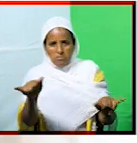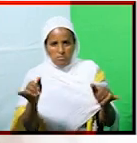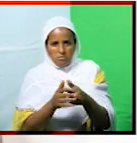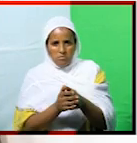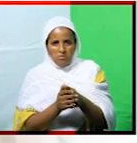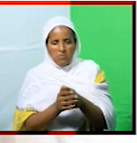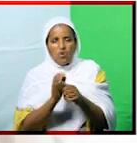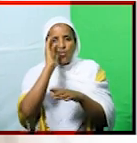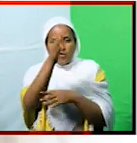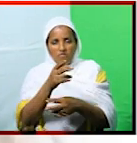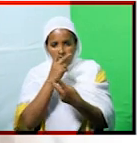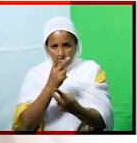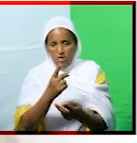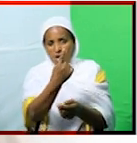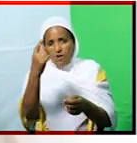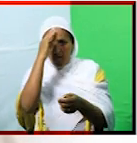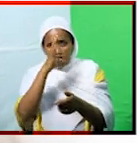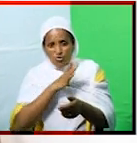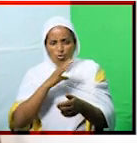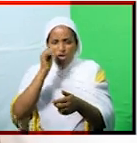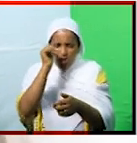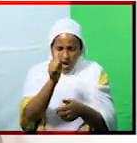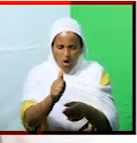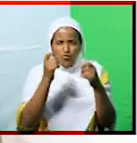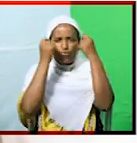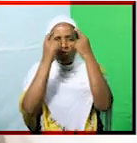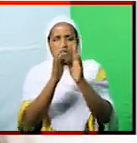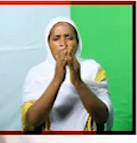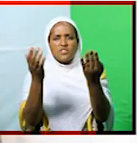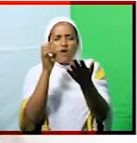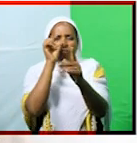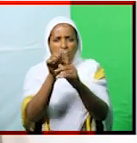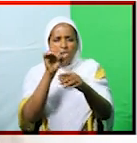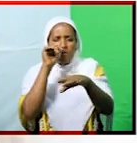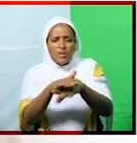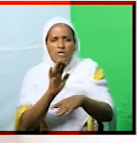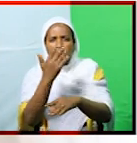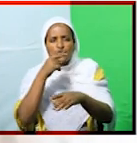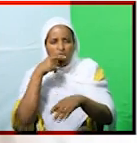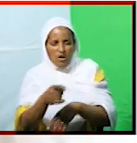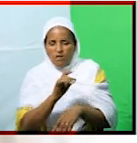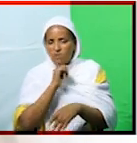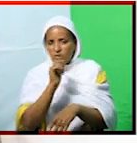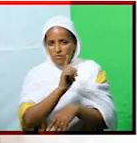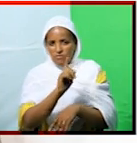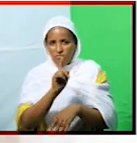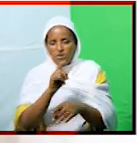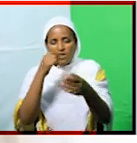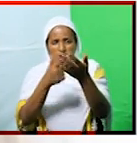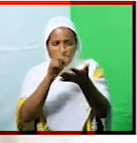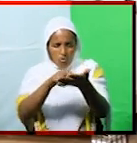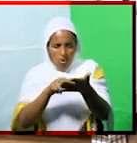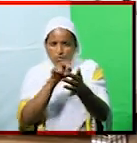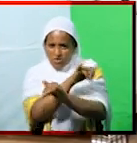ልብ ወለድ ነው። አሁን ወደፊት ምን ያለ አንዳንድ ሰው የራሱን መረዳት የመጽሐፍ ቃልና መልእክት አስመስሎ ይነግራል። አይደለም፣ ንባቡ አንድ